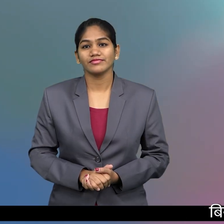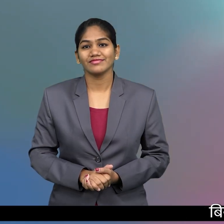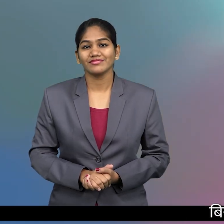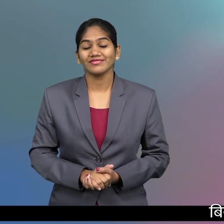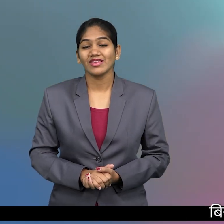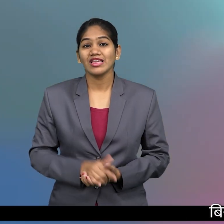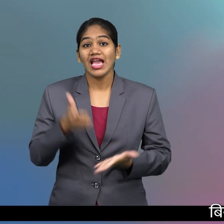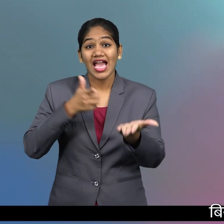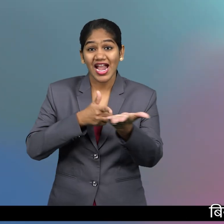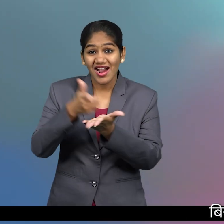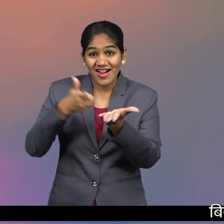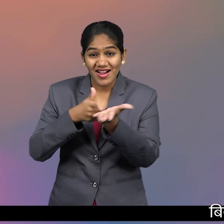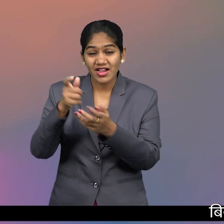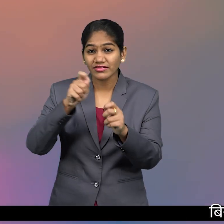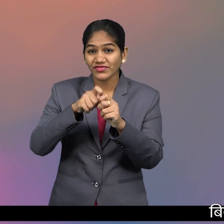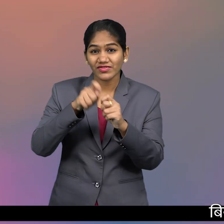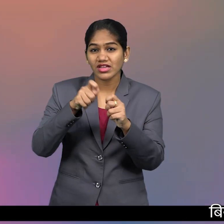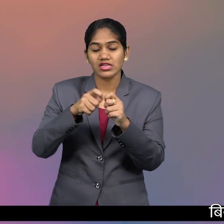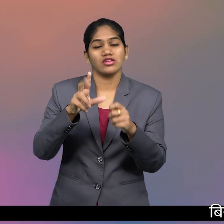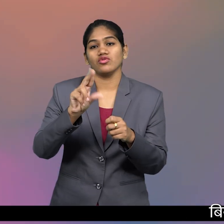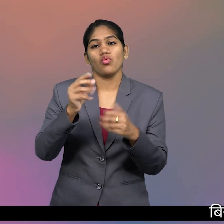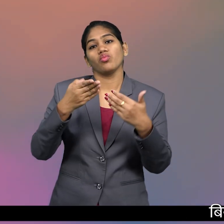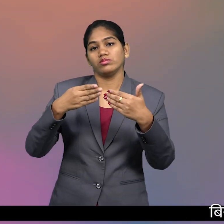बिगर शेती उपक्रम.